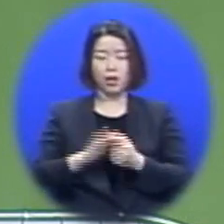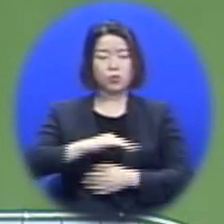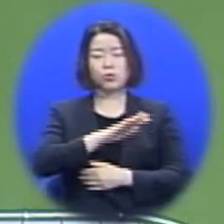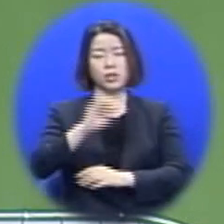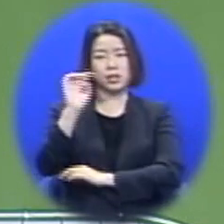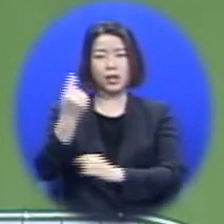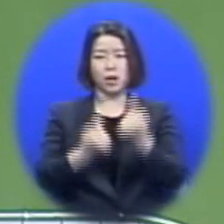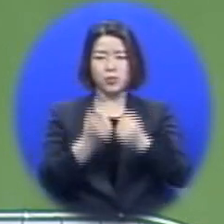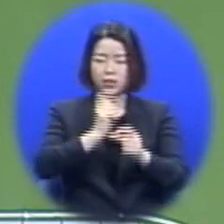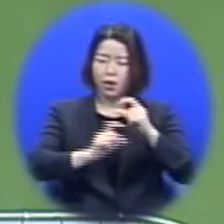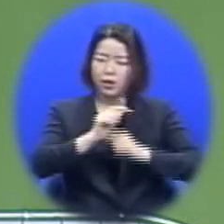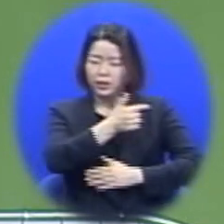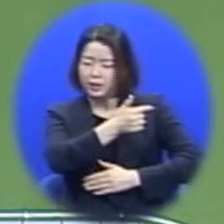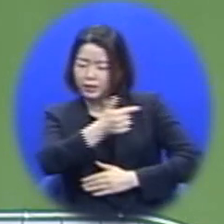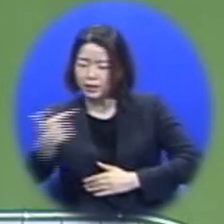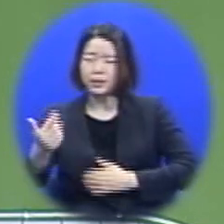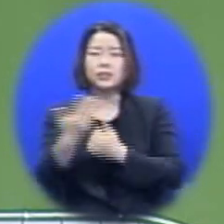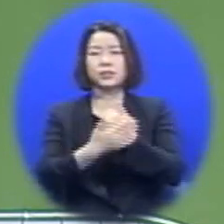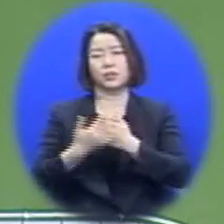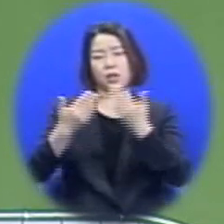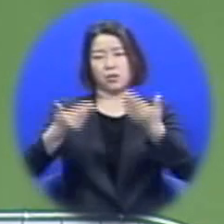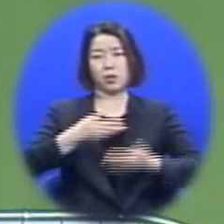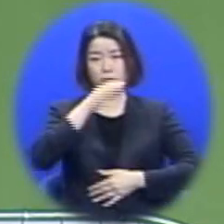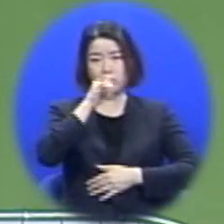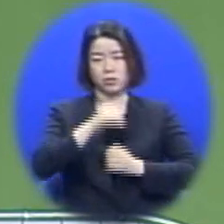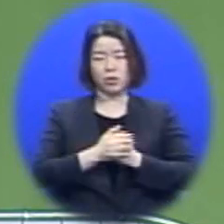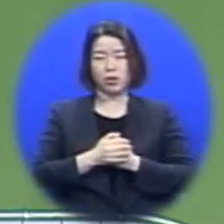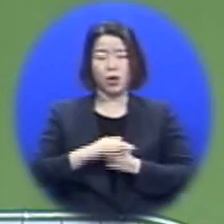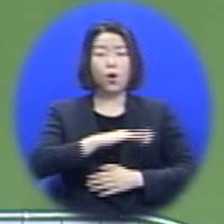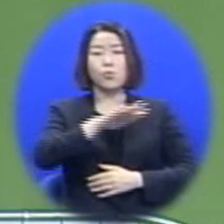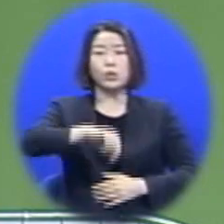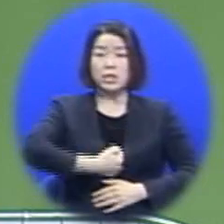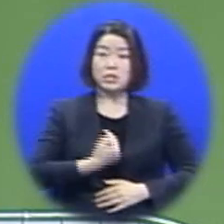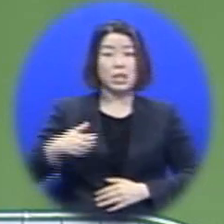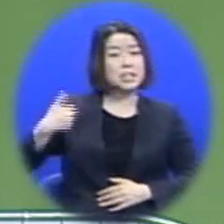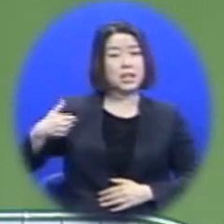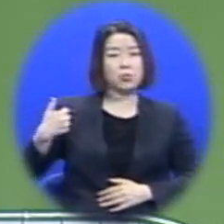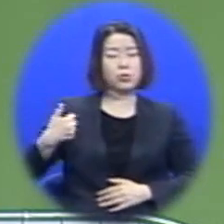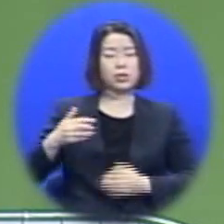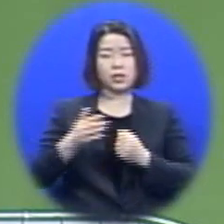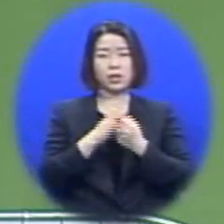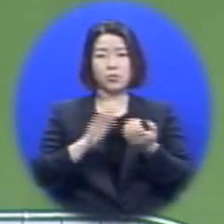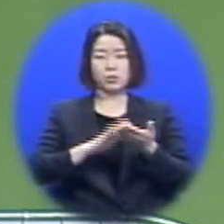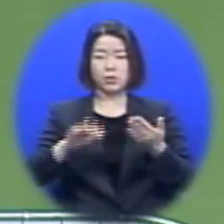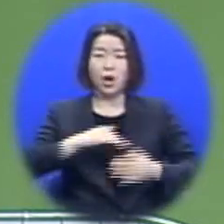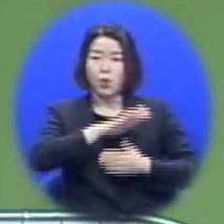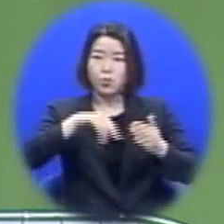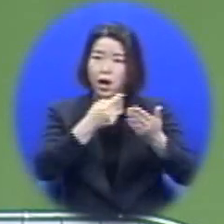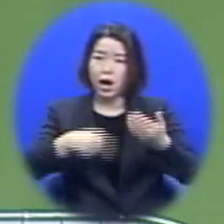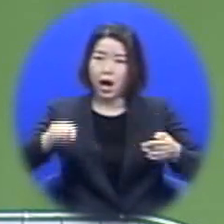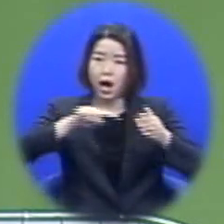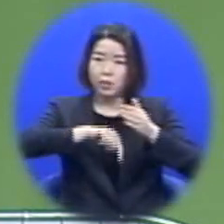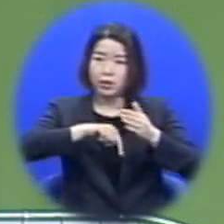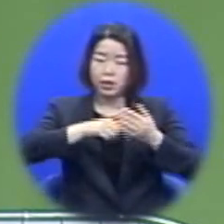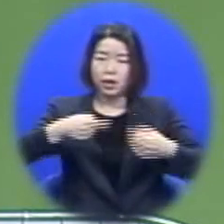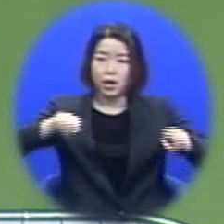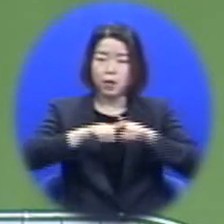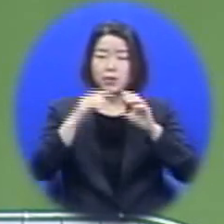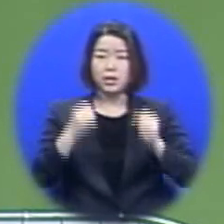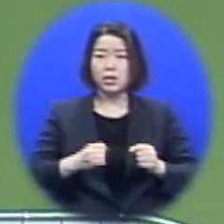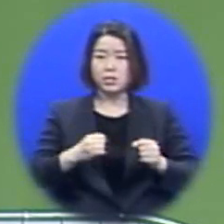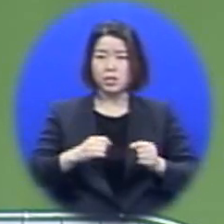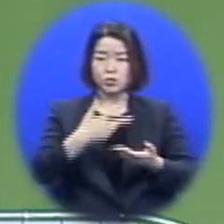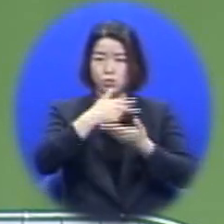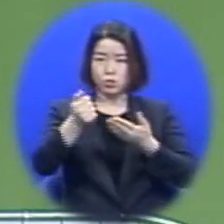더 큰 은혜를 받고 있는 겁니다. 몰라서 그런 거죠. 우리가 우리와 함께 계시는 주님에 대해서 눈이 뜨이지 않아서